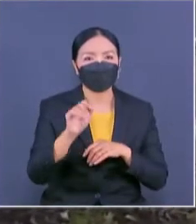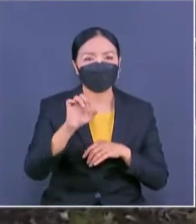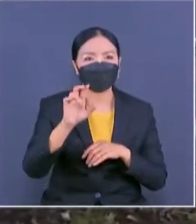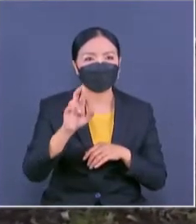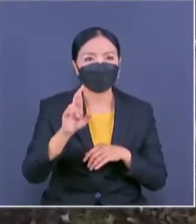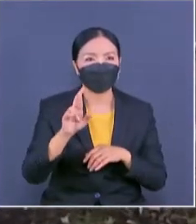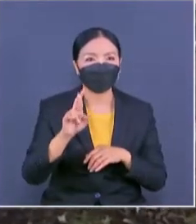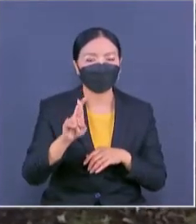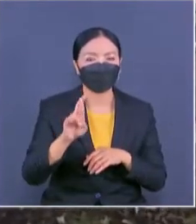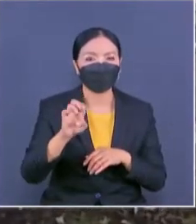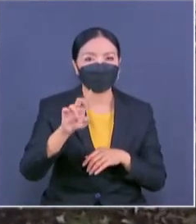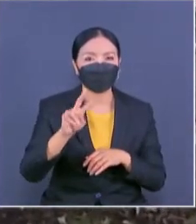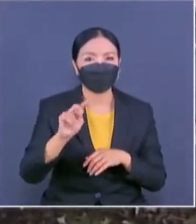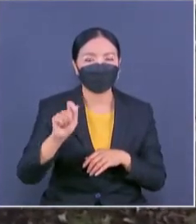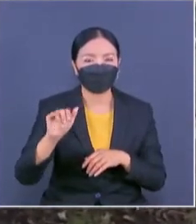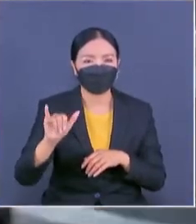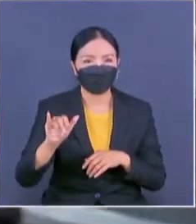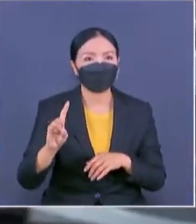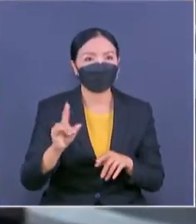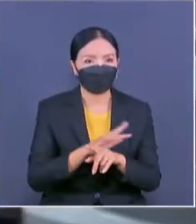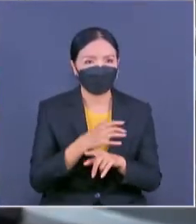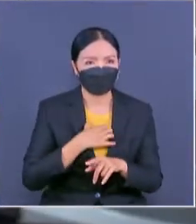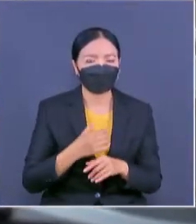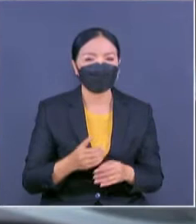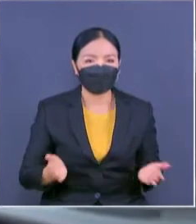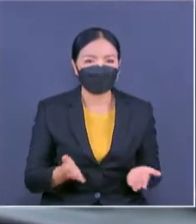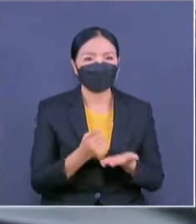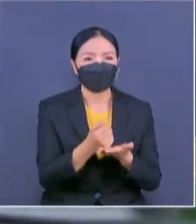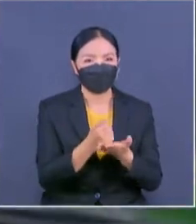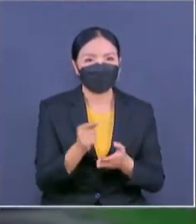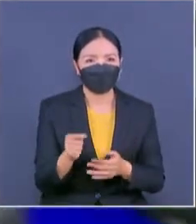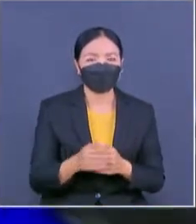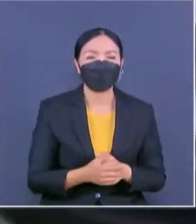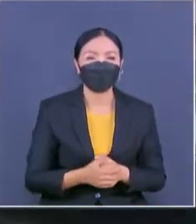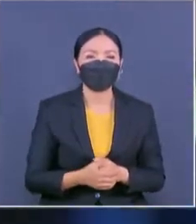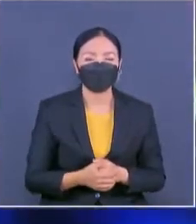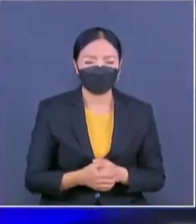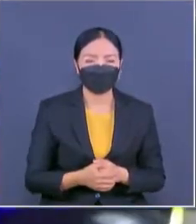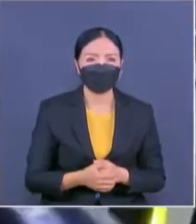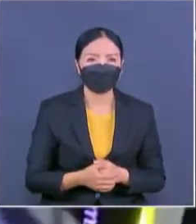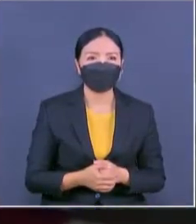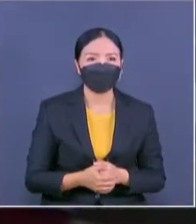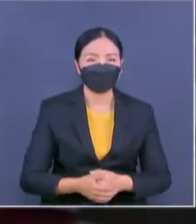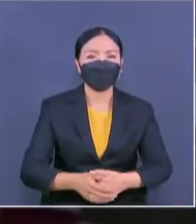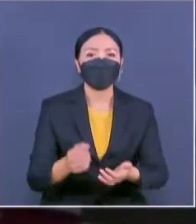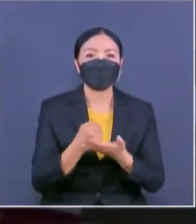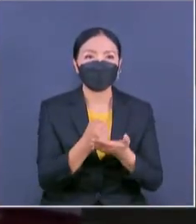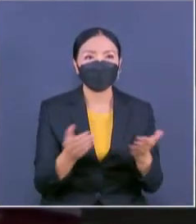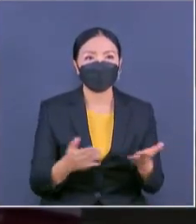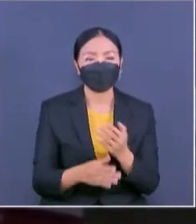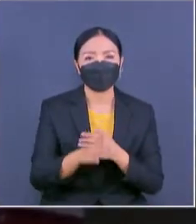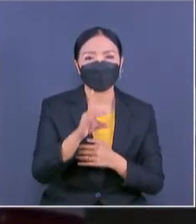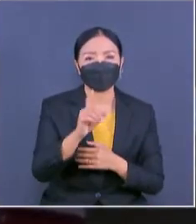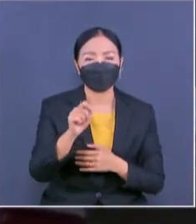างกฎหมายต้องการขยายมาตรการอุดหนุนทางภาษีสำหรับ Data Center ที่เกี่ยวข้องกับเหมืองคริปโตเคอเรนซี